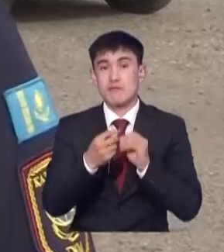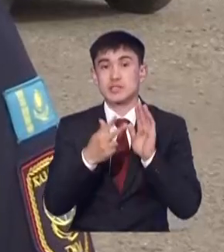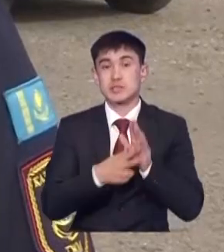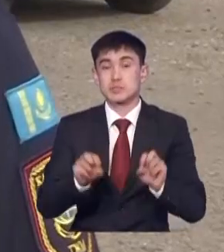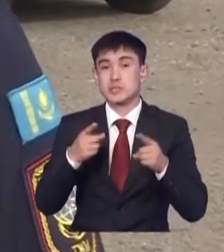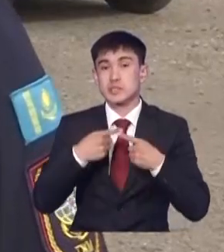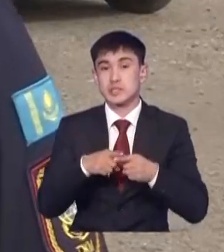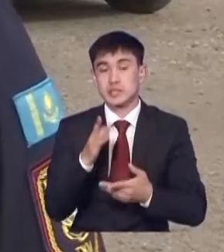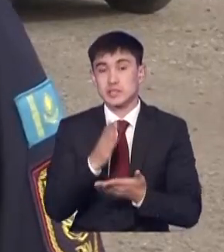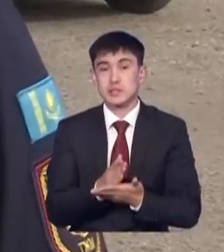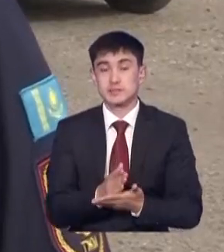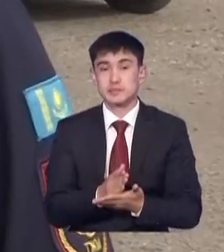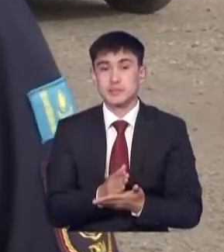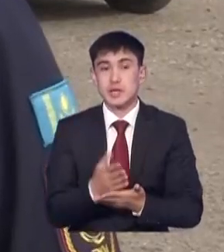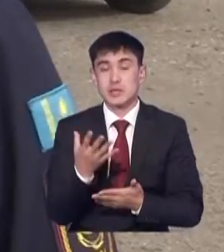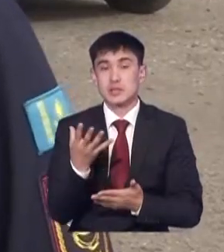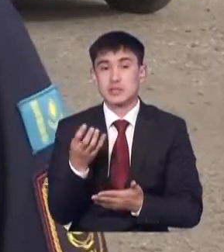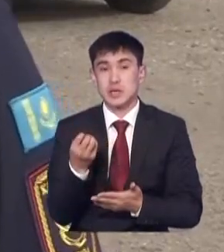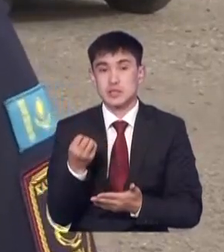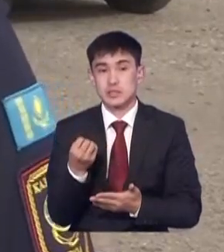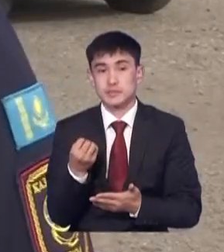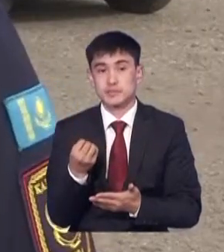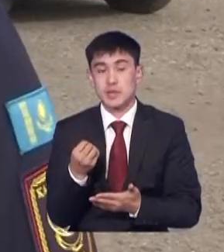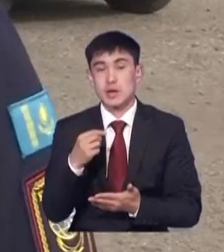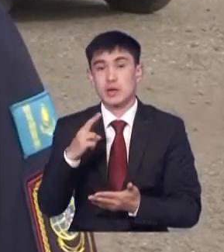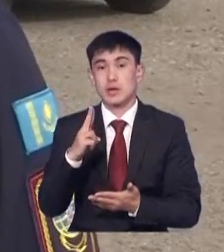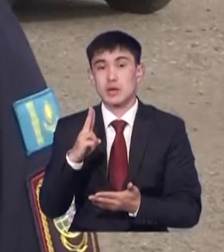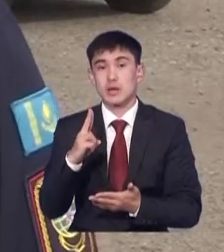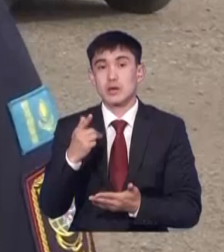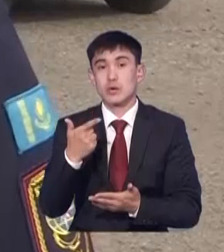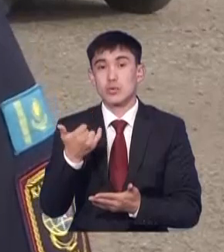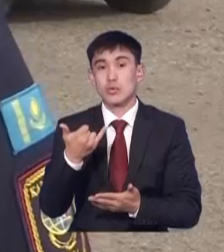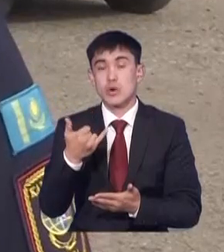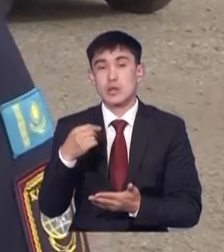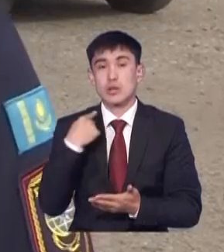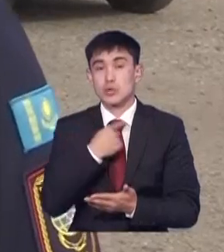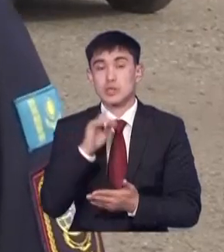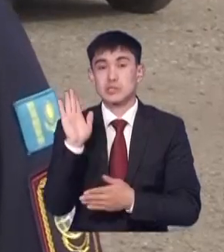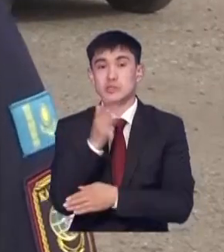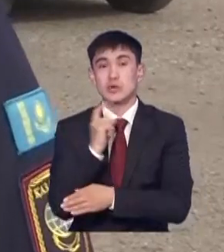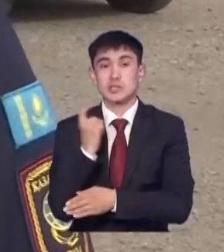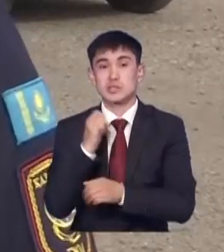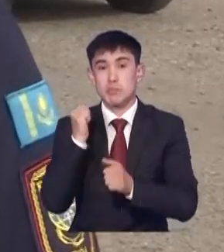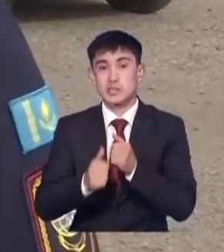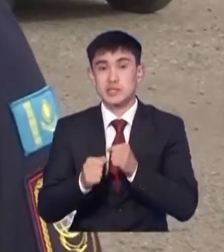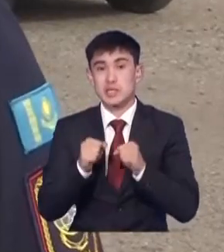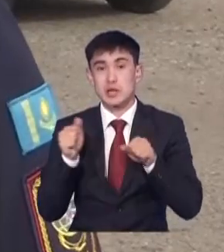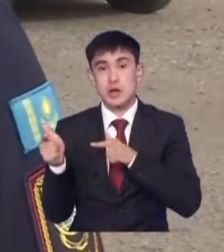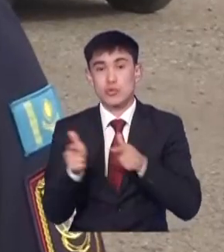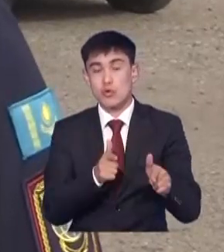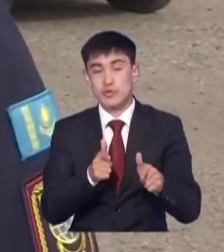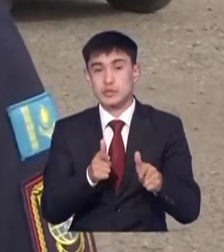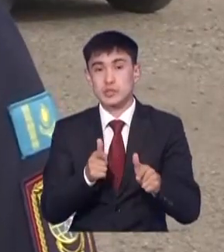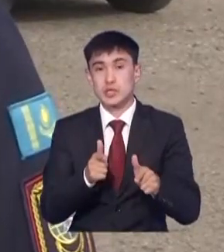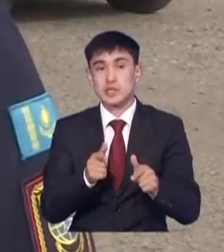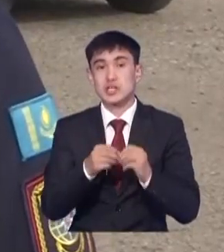единиц техники, а также КГУ Талдыкурганское лесное хозяйство на постоянной боевой готовности